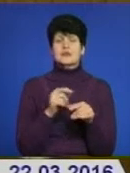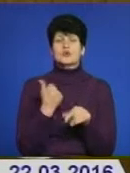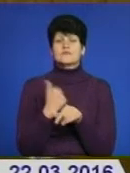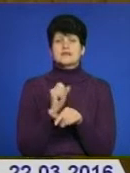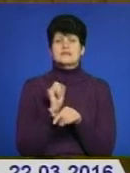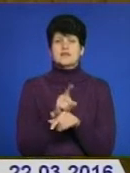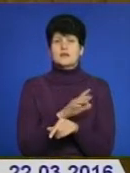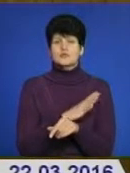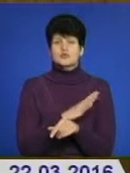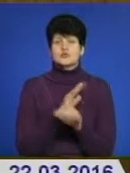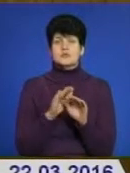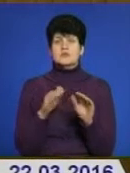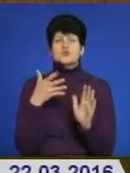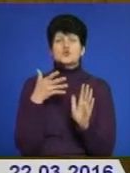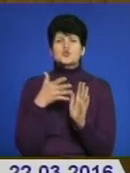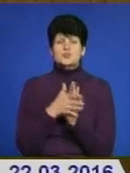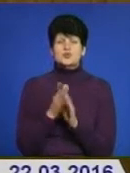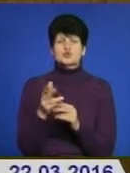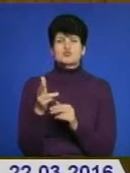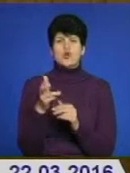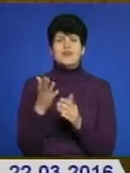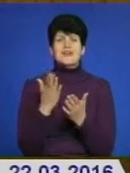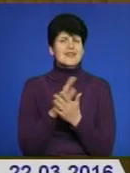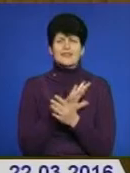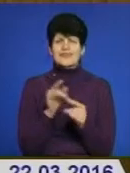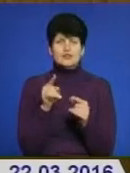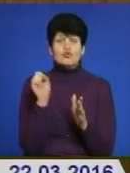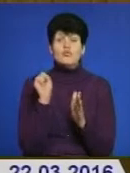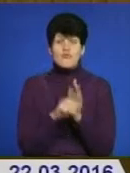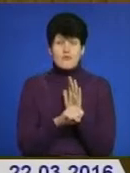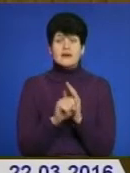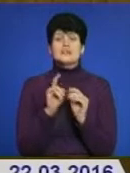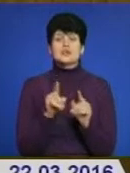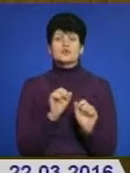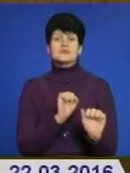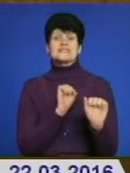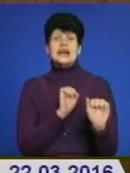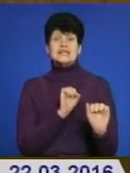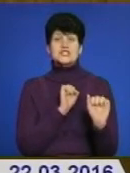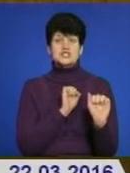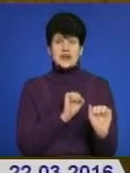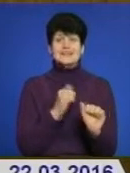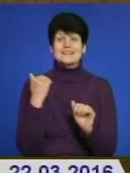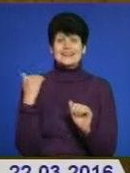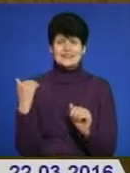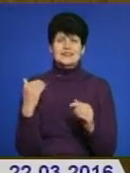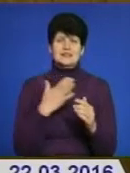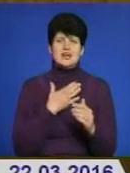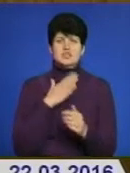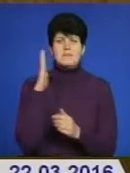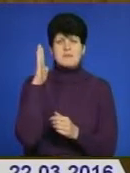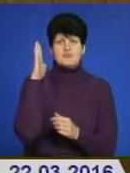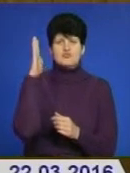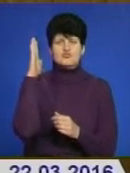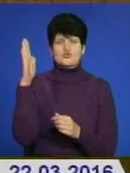було, щоб діти зрозуміли, що зброя служить не для того, щоб бивати, а для того, щоб захищати, в тому числі їх і наше майбутнє,